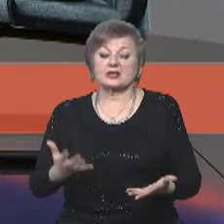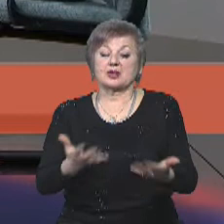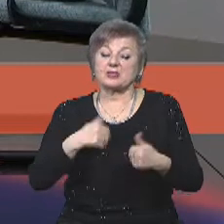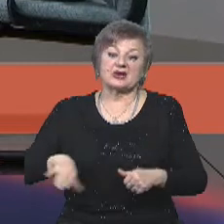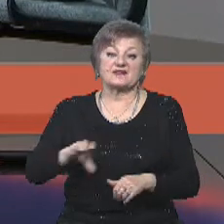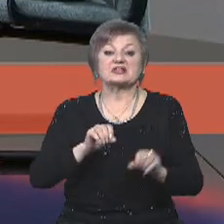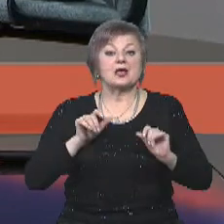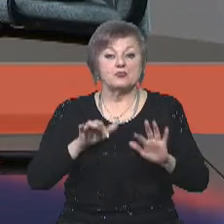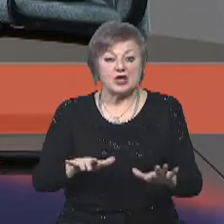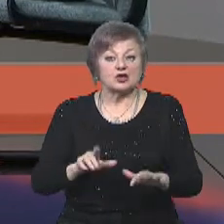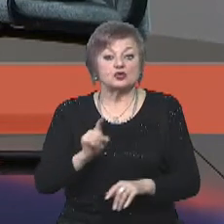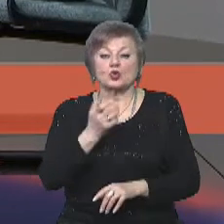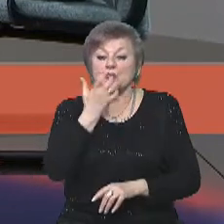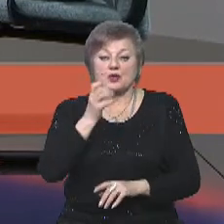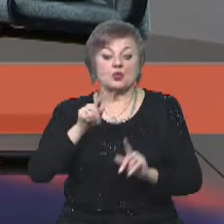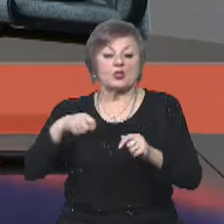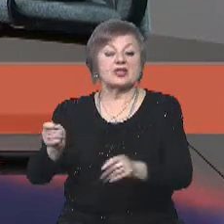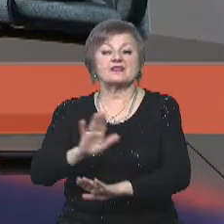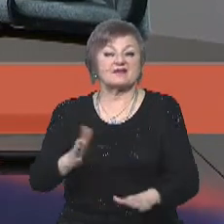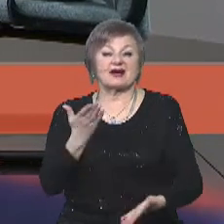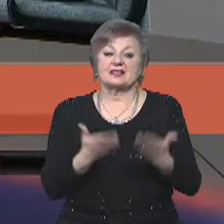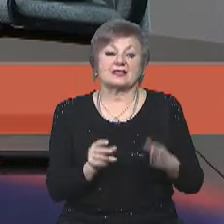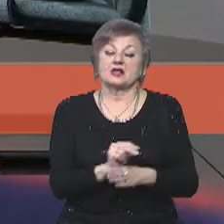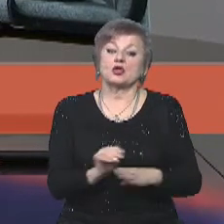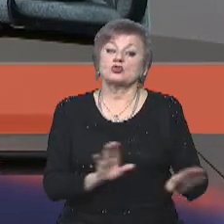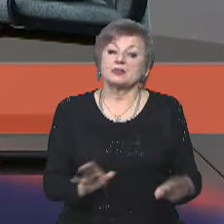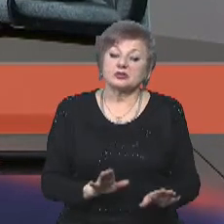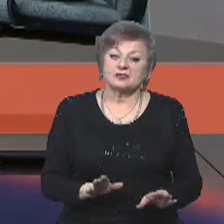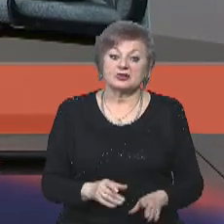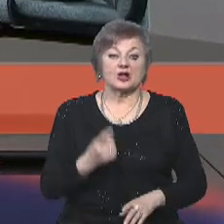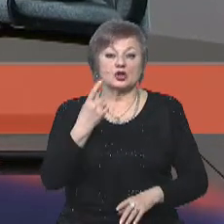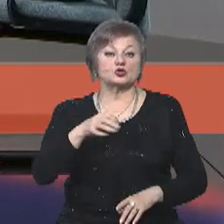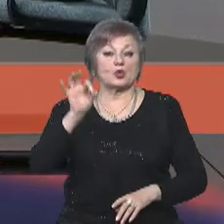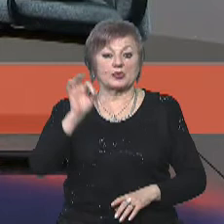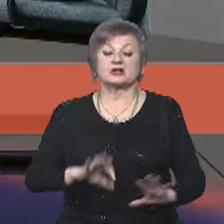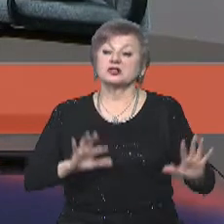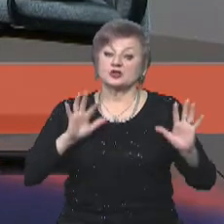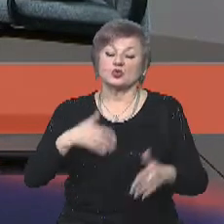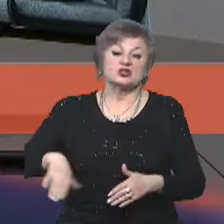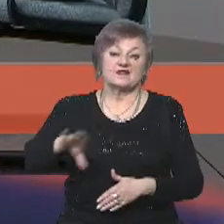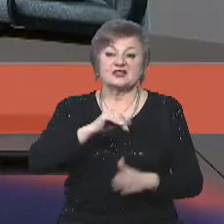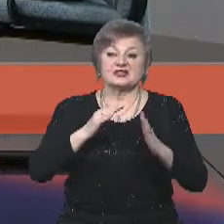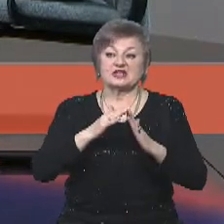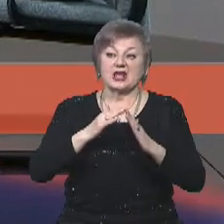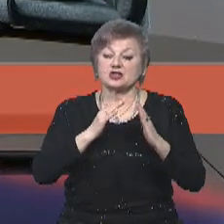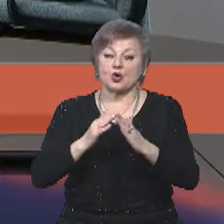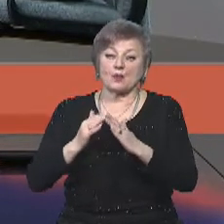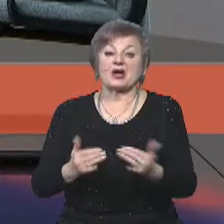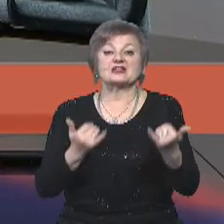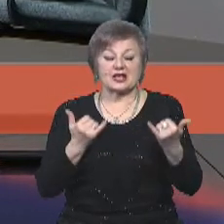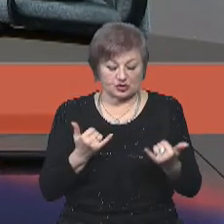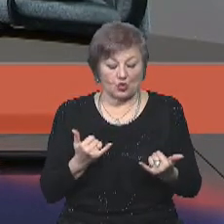чтобы теплоноситель туда не подавался. Но в 100% случаев все эти дома на сегодняшний